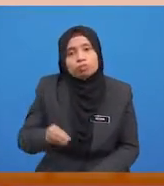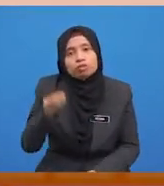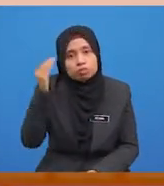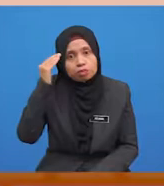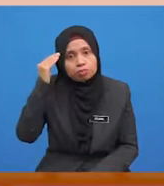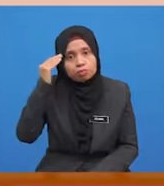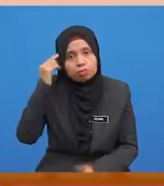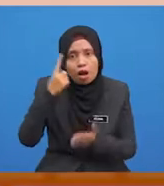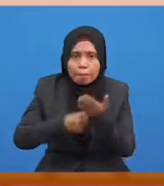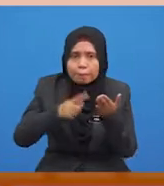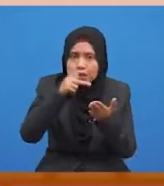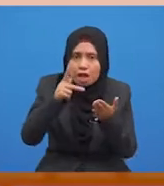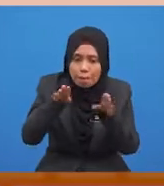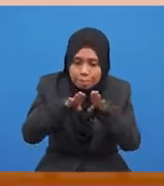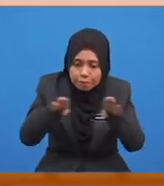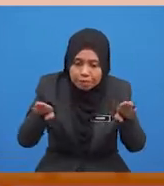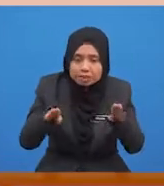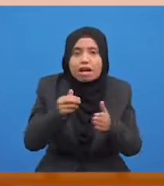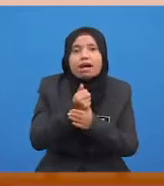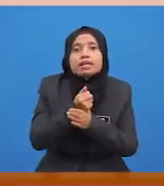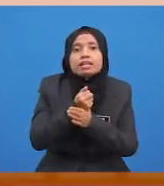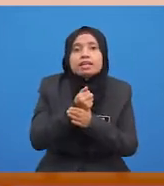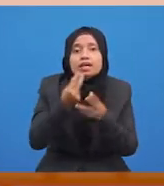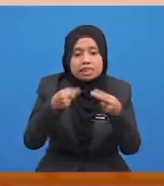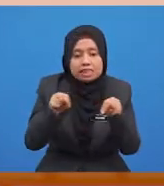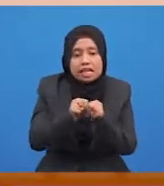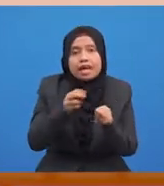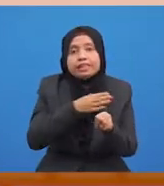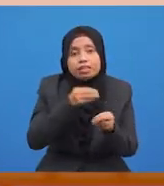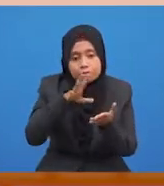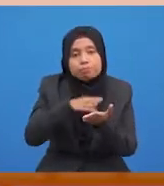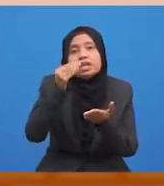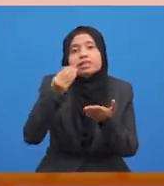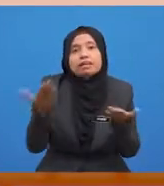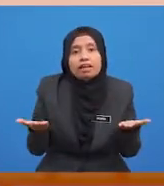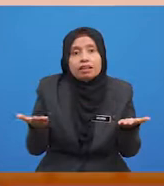Murid-murid tahu apakah perbezaan antara nilai dan pengajaran?